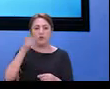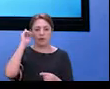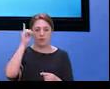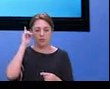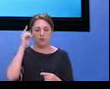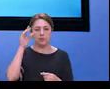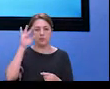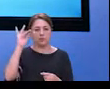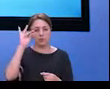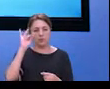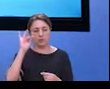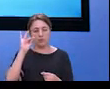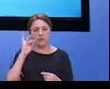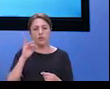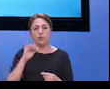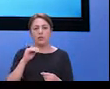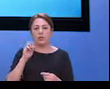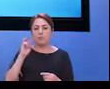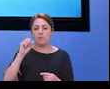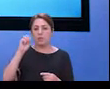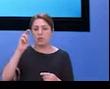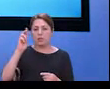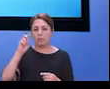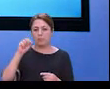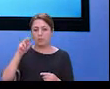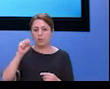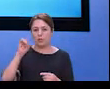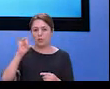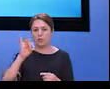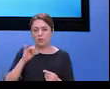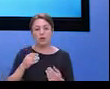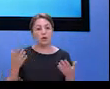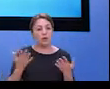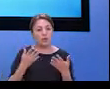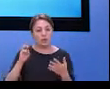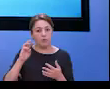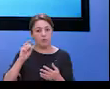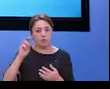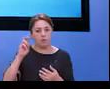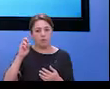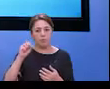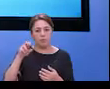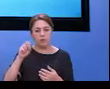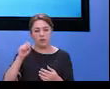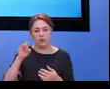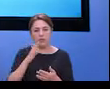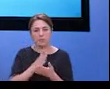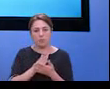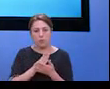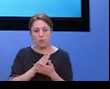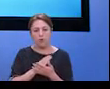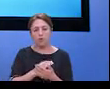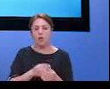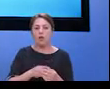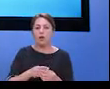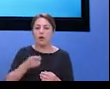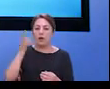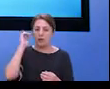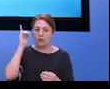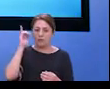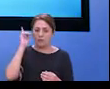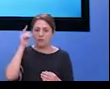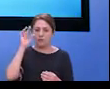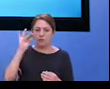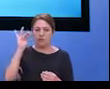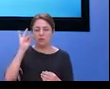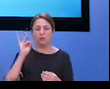tarix bo'yicha manbalar, ya'ni qanaqa manbalarimiz bor? Qadimgi dunyo tarixi yoki qadimgi tarix